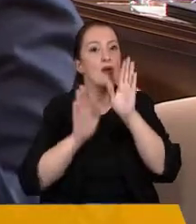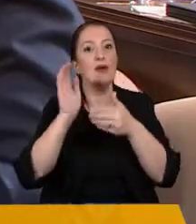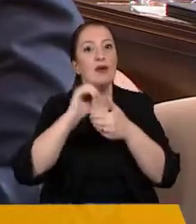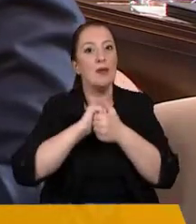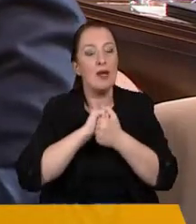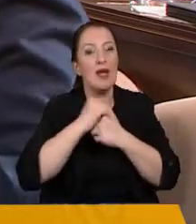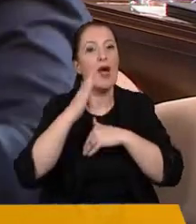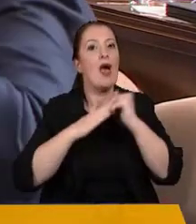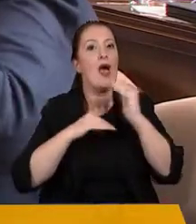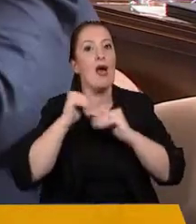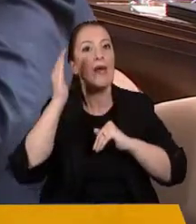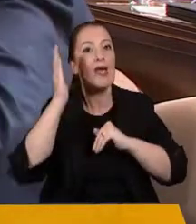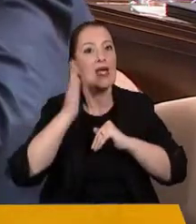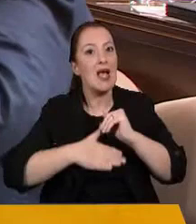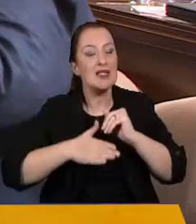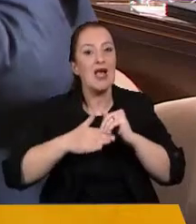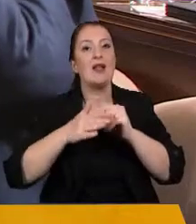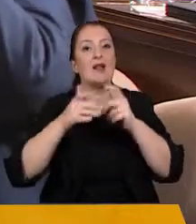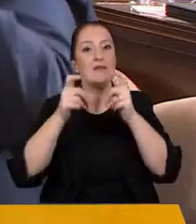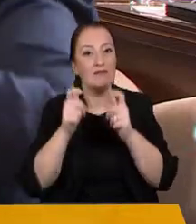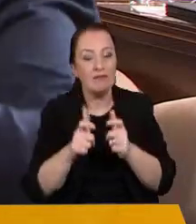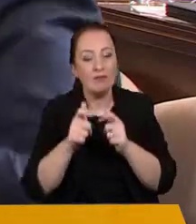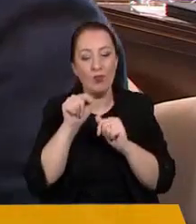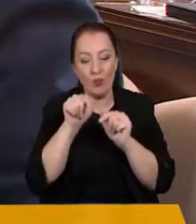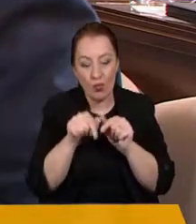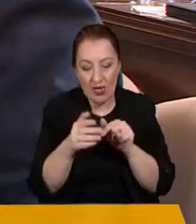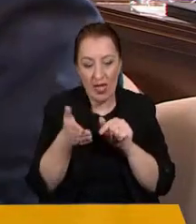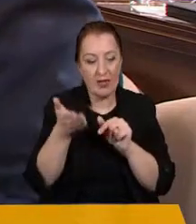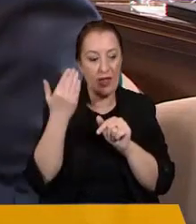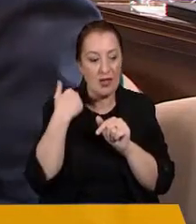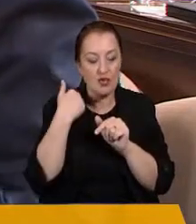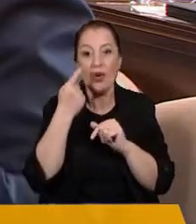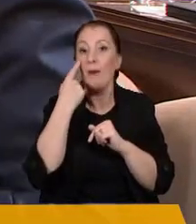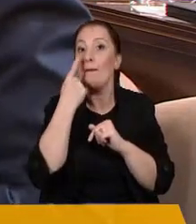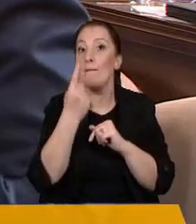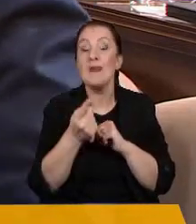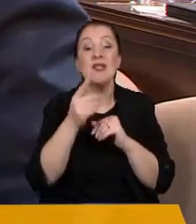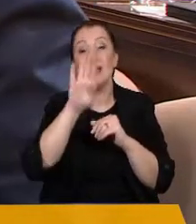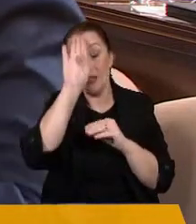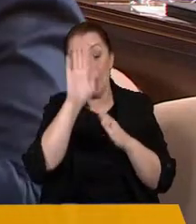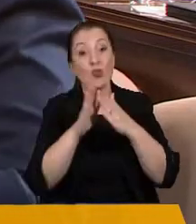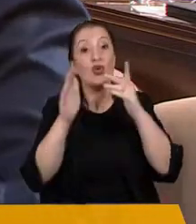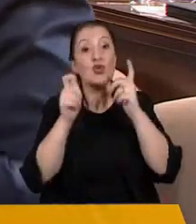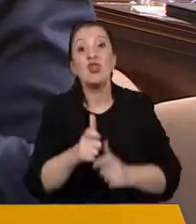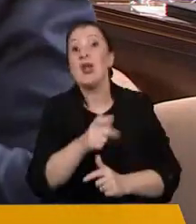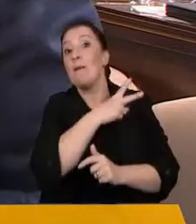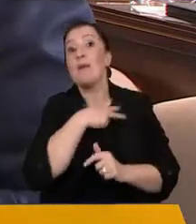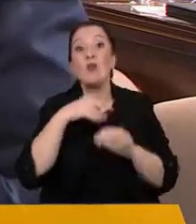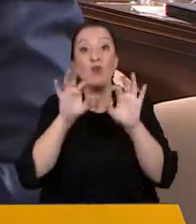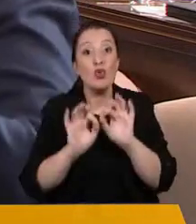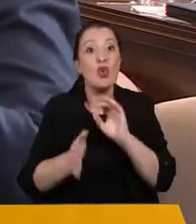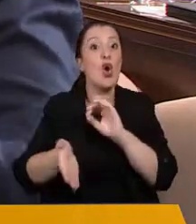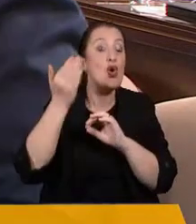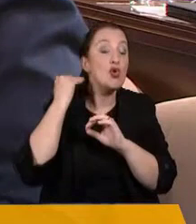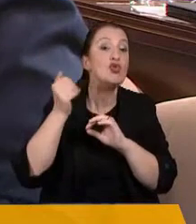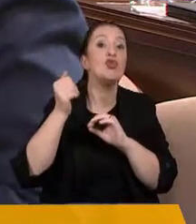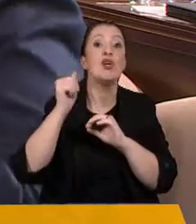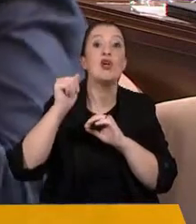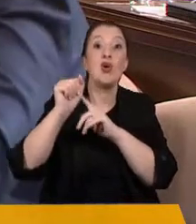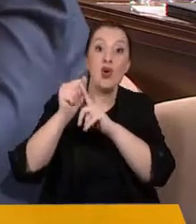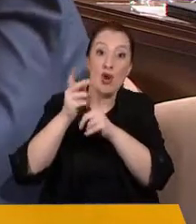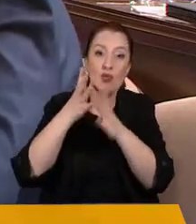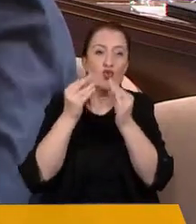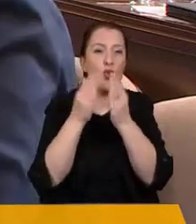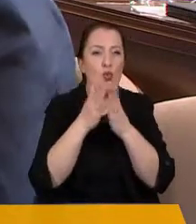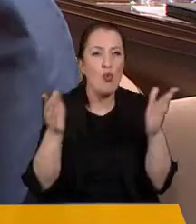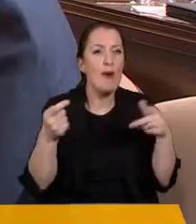yapı yasaklı alanın, derenin de bundan önceki, bakın İstanbul Büyükşehir Belediyesi'nin bundan önceki yönetiminin çok büyük maliyetlerle, çok